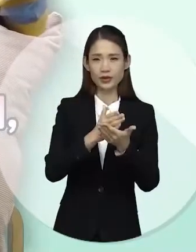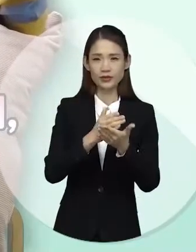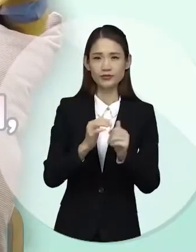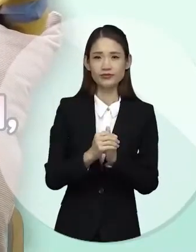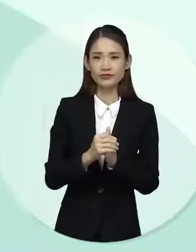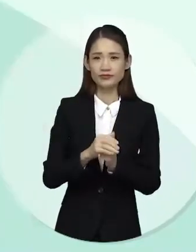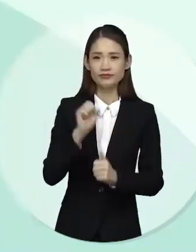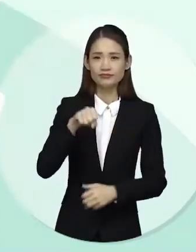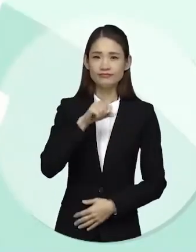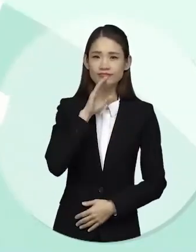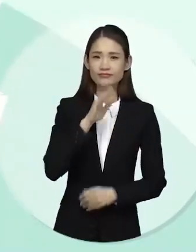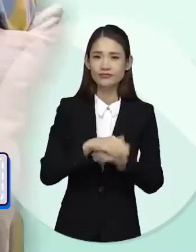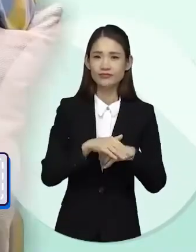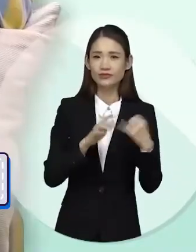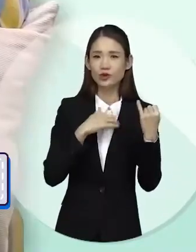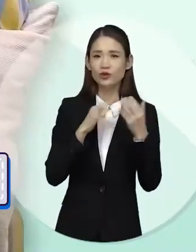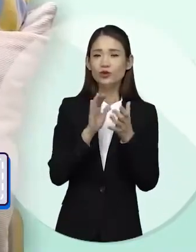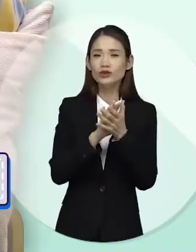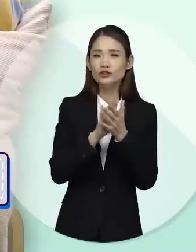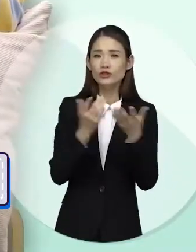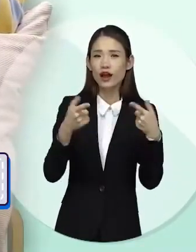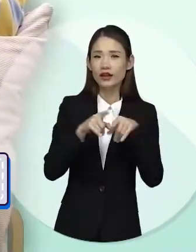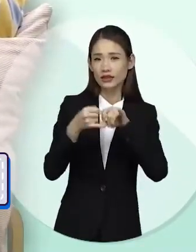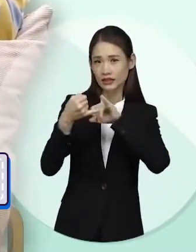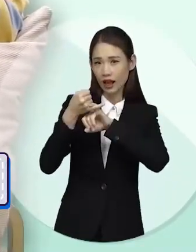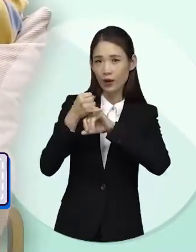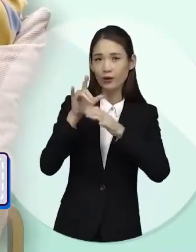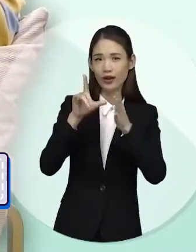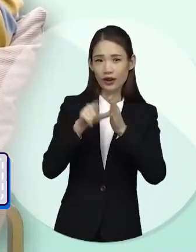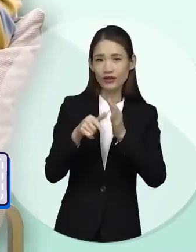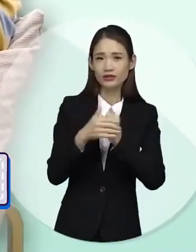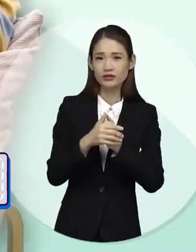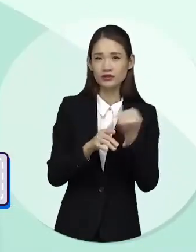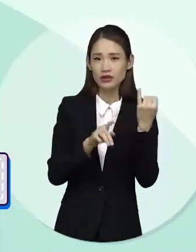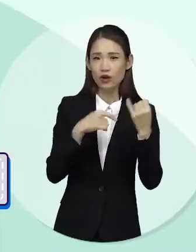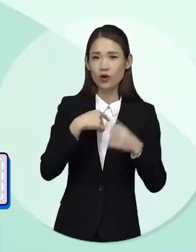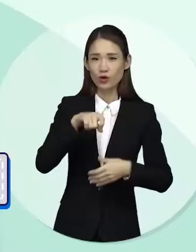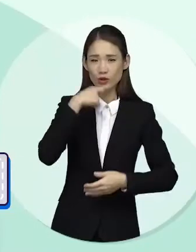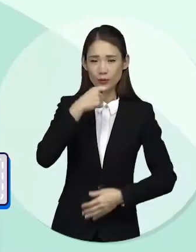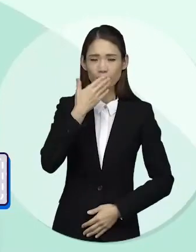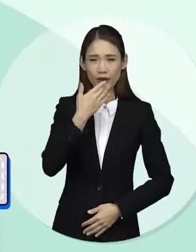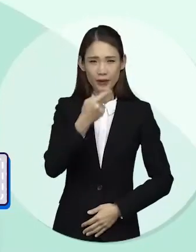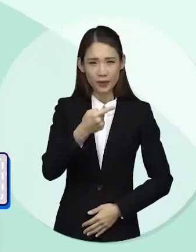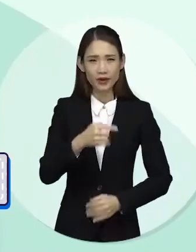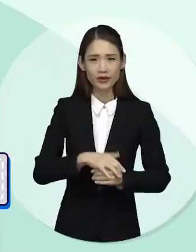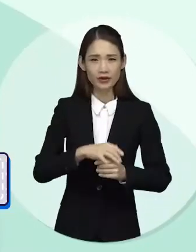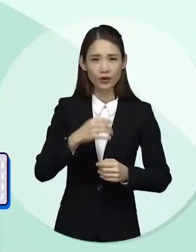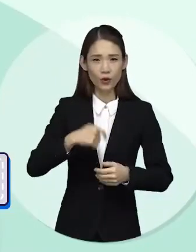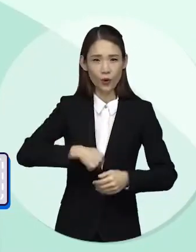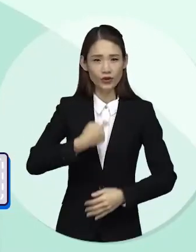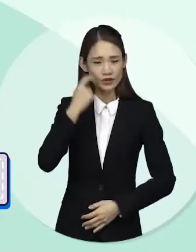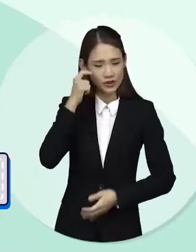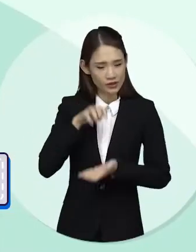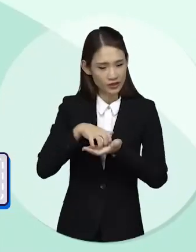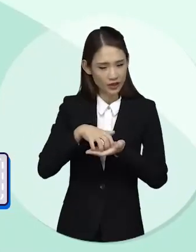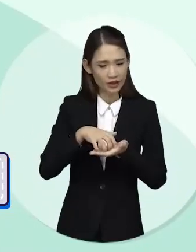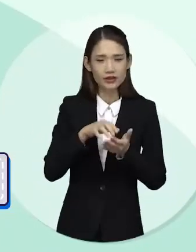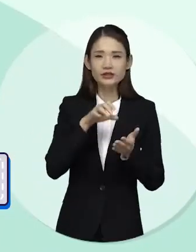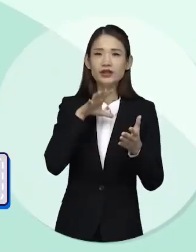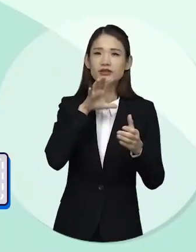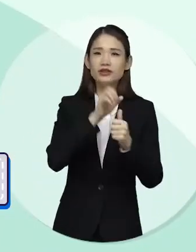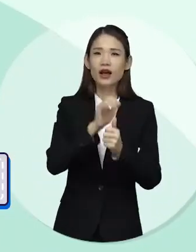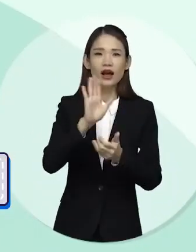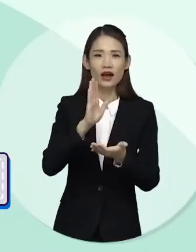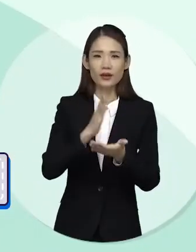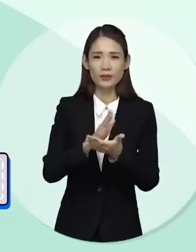것들이 많으니까 맞아. 저희도 친구들끼리 약속 잡을 때도 약간 쟤는 오늘은 뭐가 땡길 것 같아 이렇게 제가 혼자 생각해서